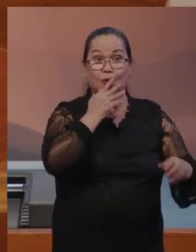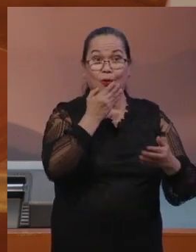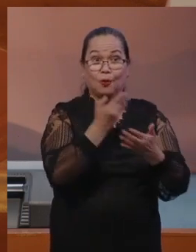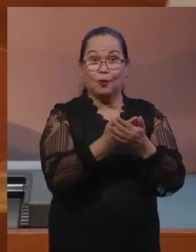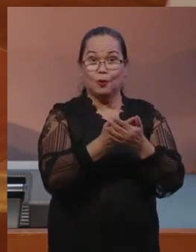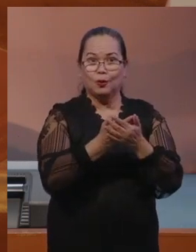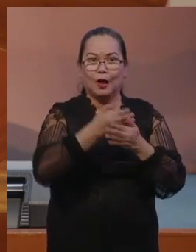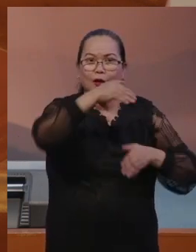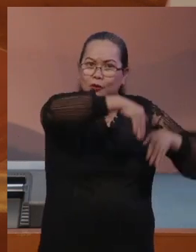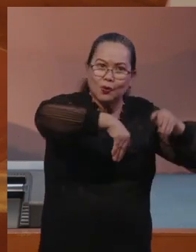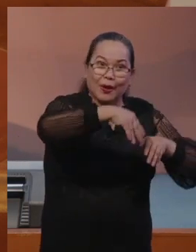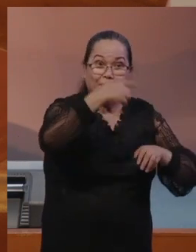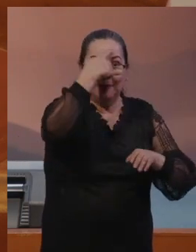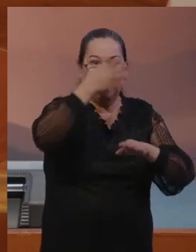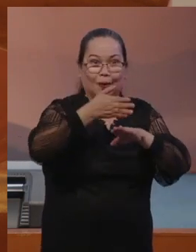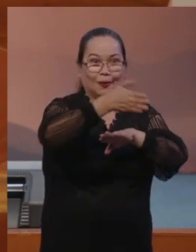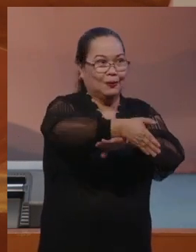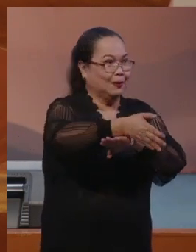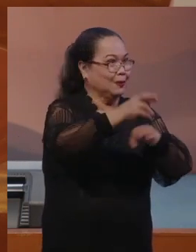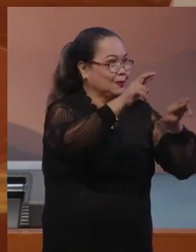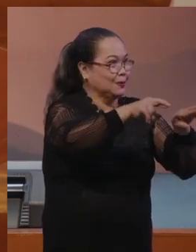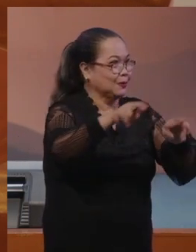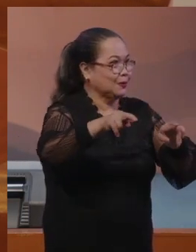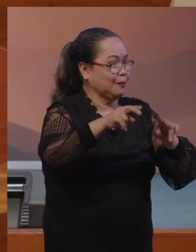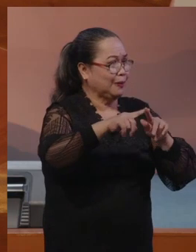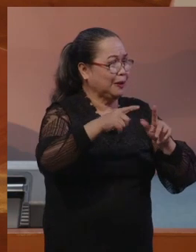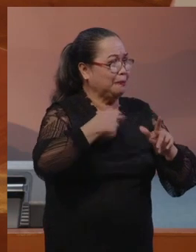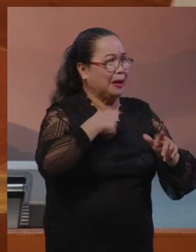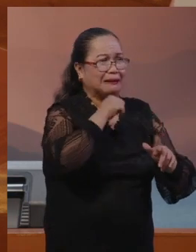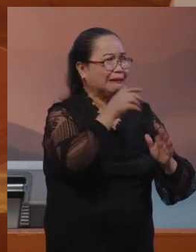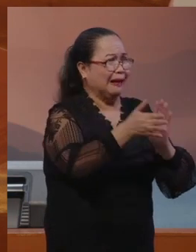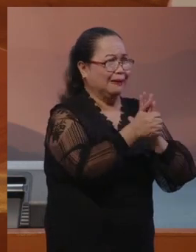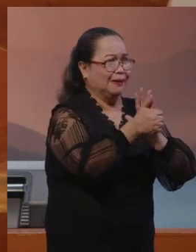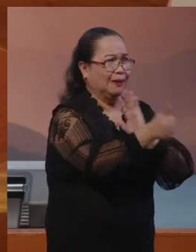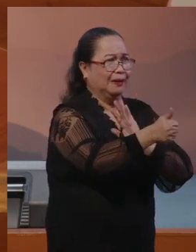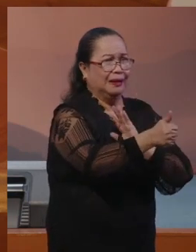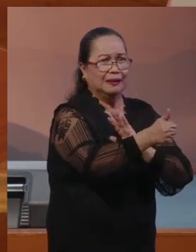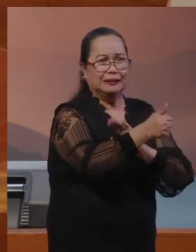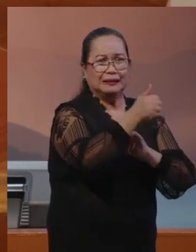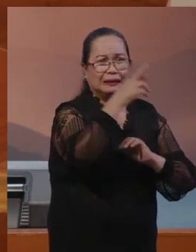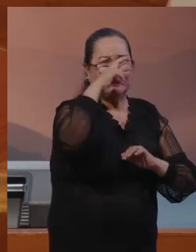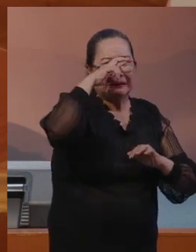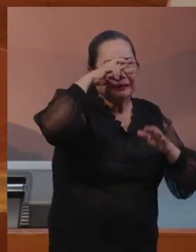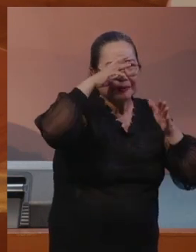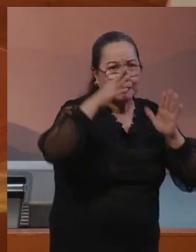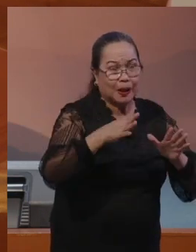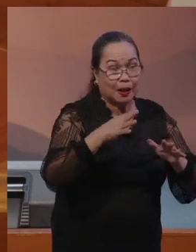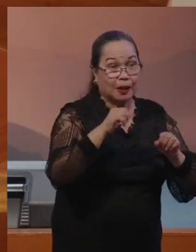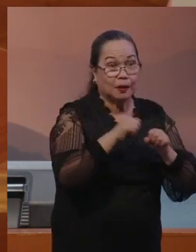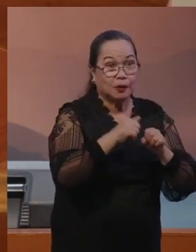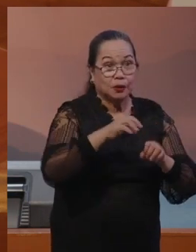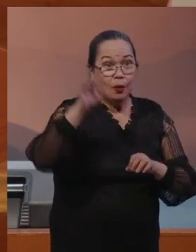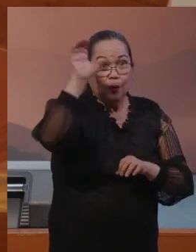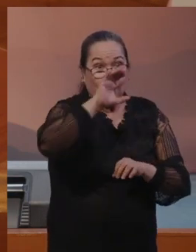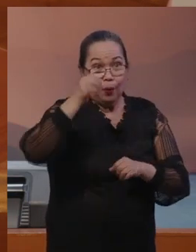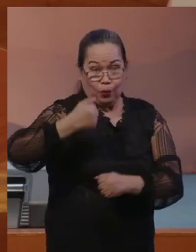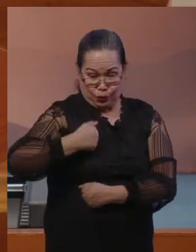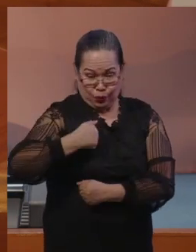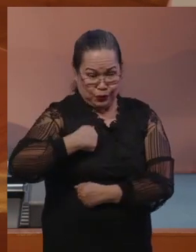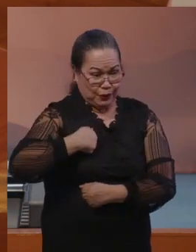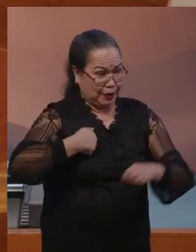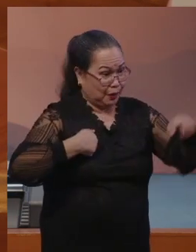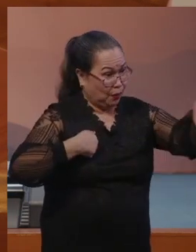magaling na spy. Natuntun sila kaagad, no? So pinahanap na sila ng mga sundalo ng